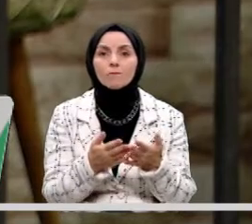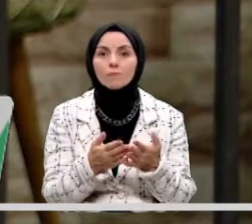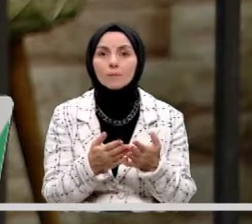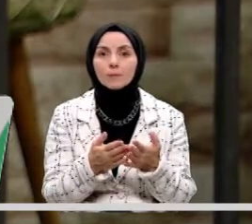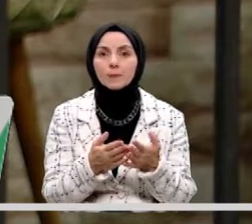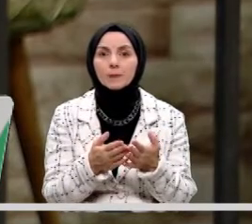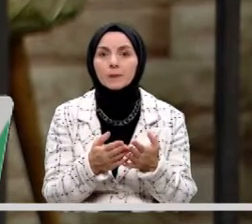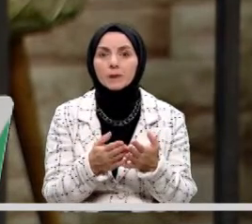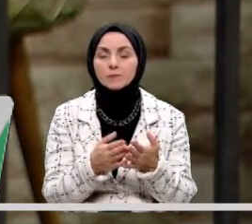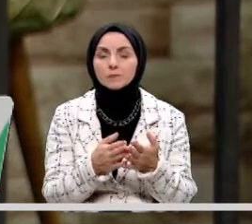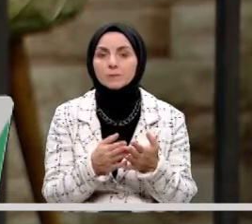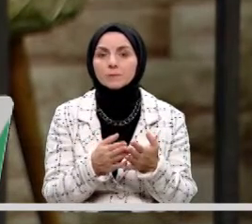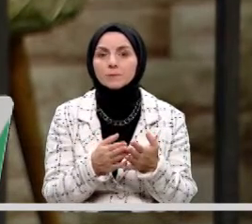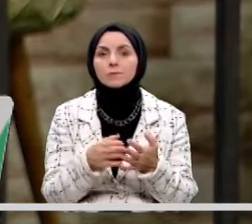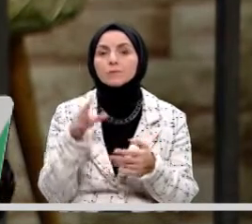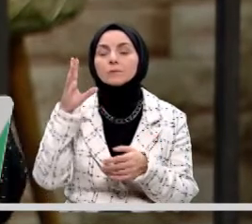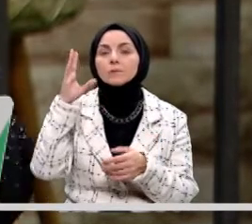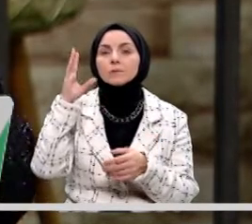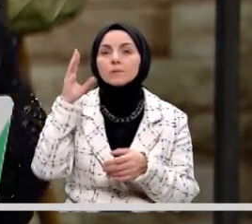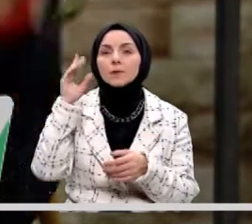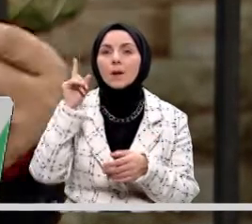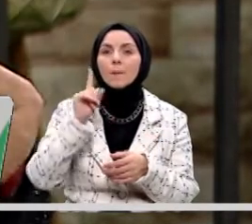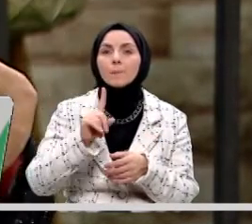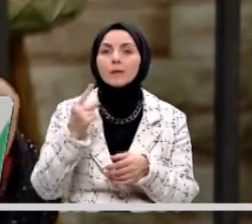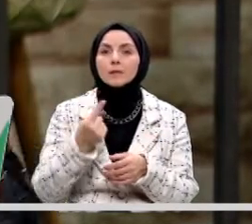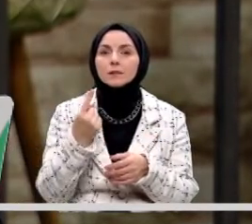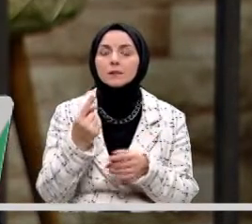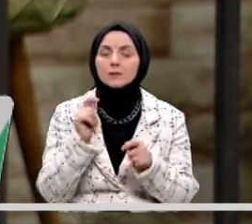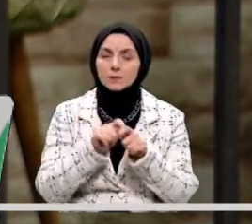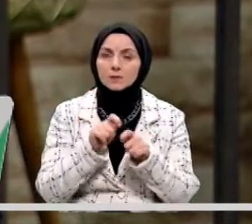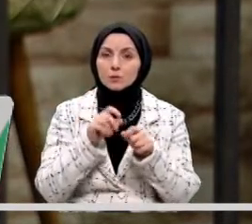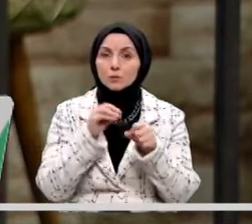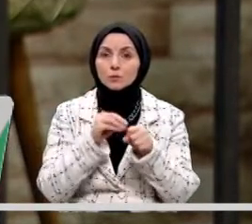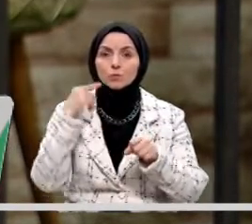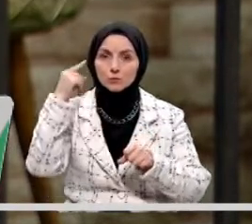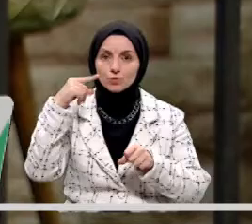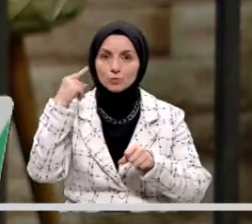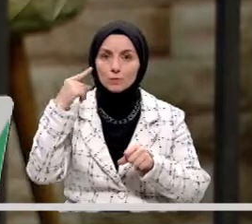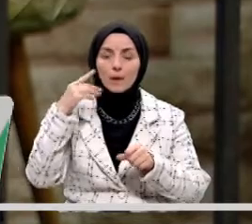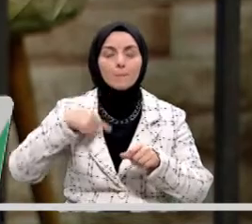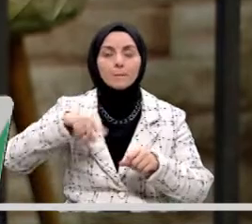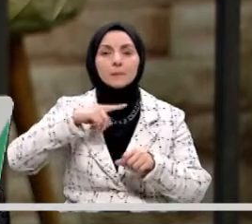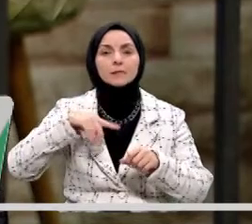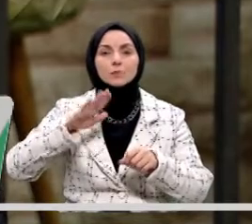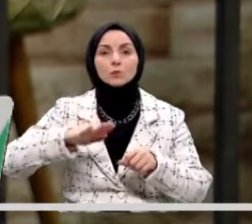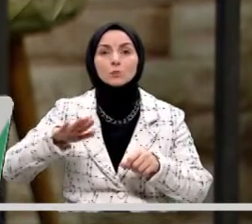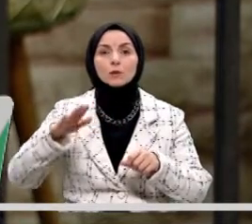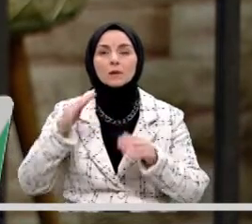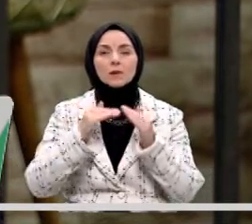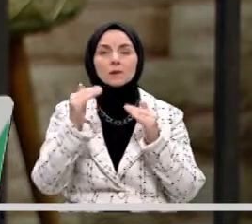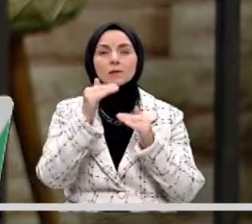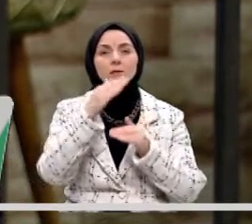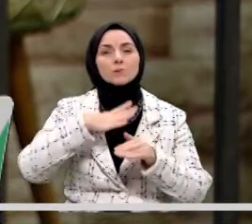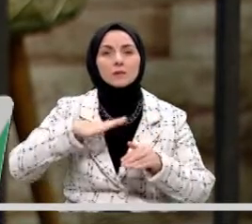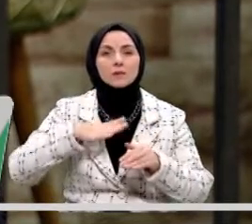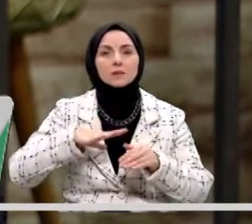hakları idrak haklı fark etme haklı bir işin sonunu düşünme aklı Bizim çocuklar da geliştirmek istediğimiz konu bu yani